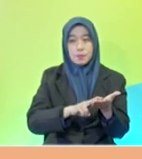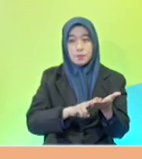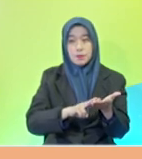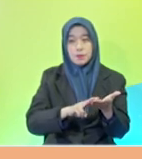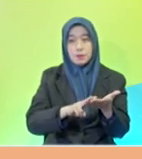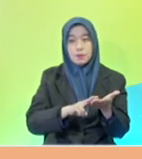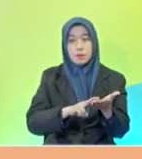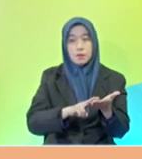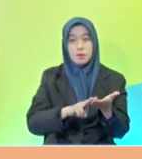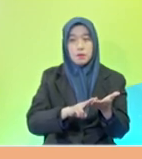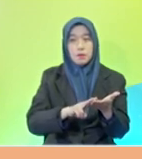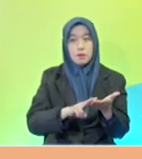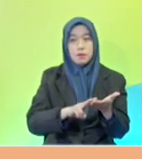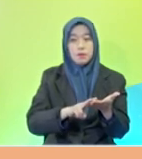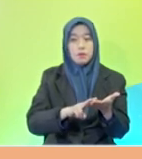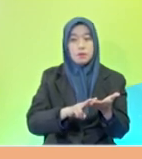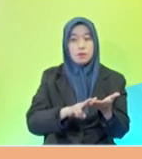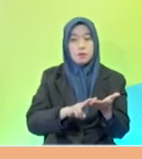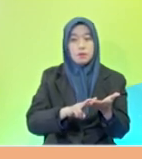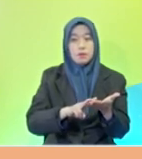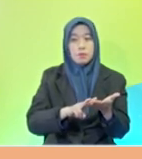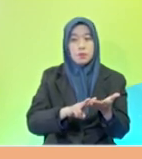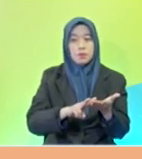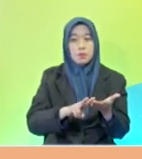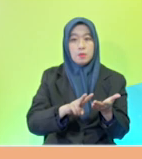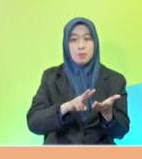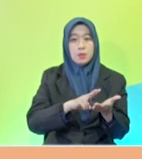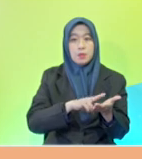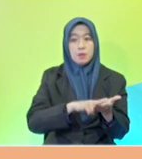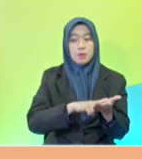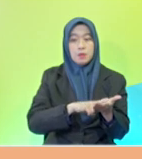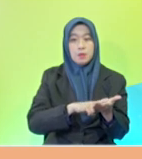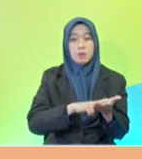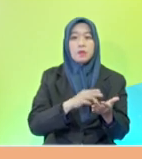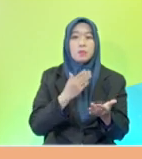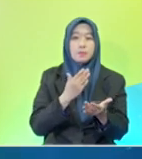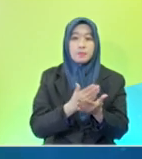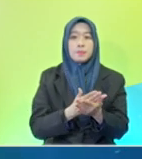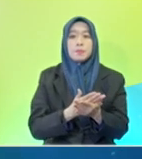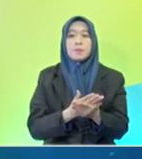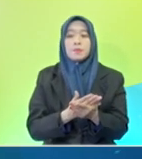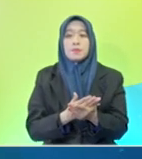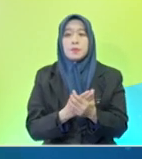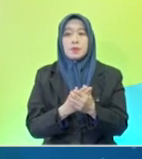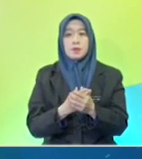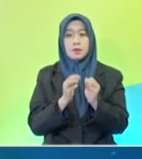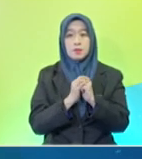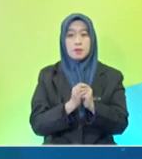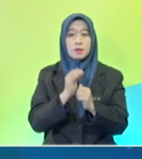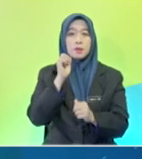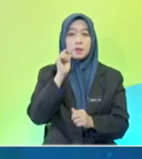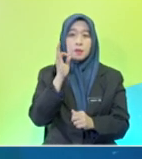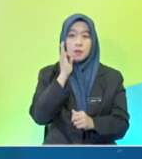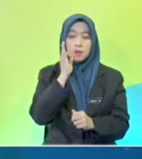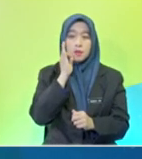Illa biiznillah. Wa may yu'min. Sadaqallahul azim. Okay. Tahniah Fatin. Fatin